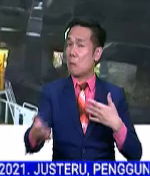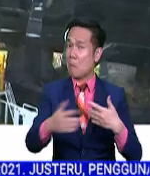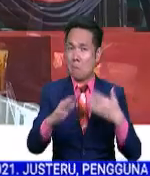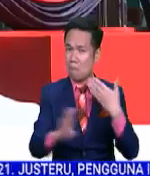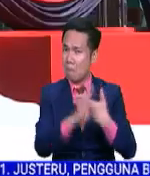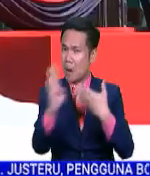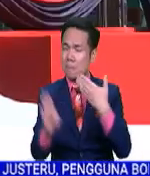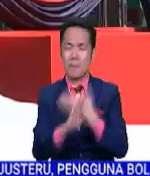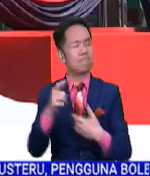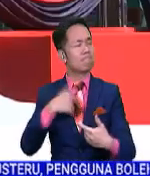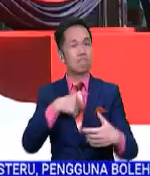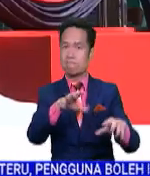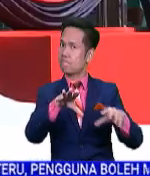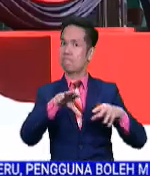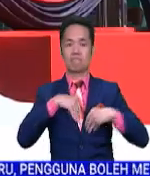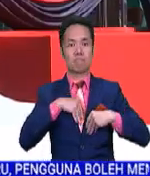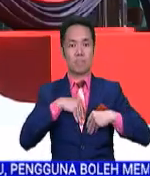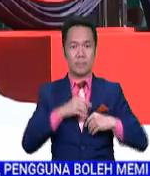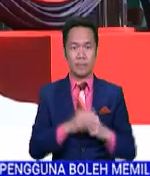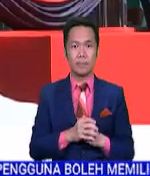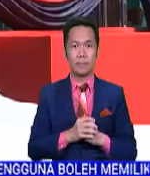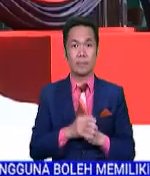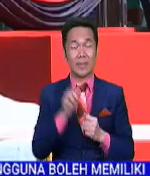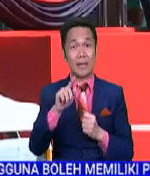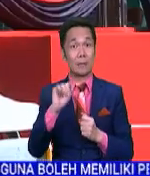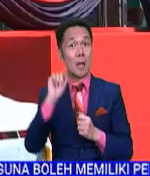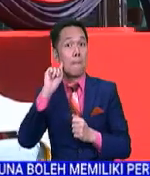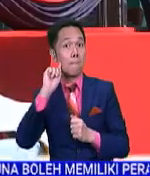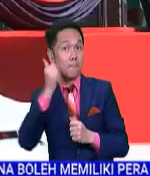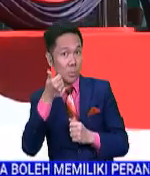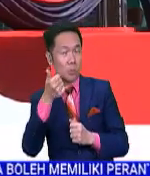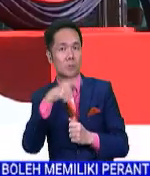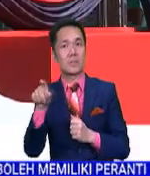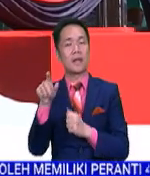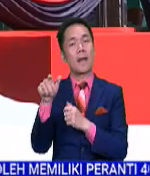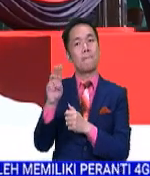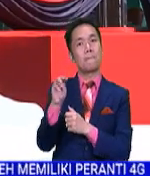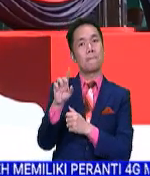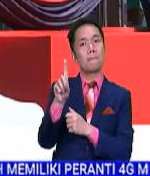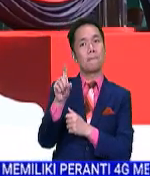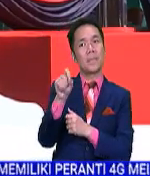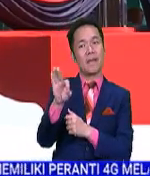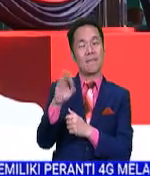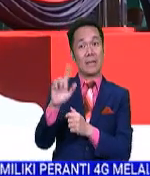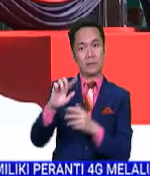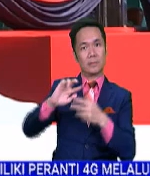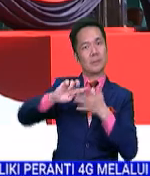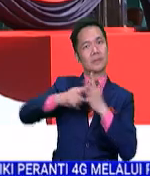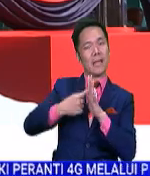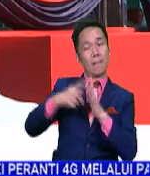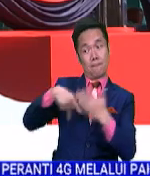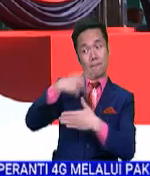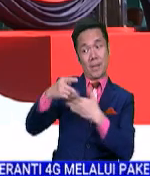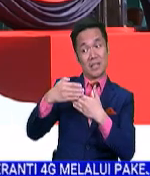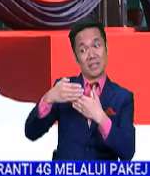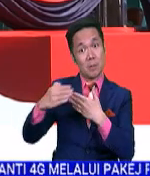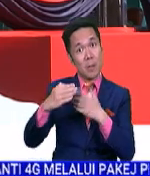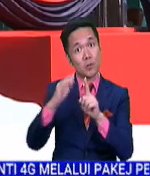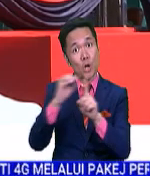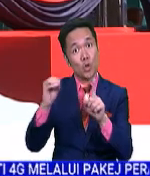ancaman. Esok, MINDEF akan memulakan perancangan pasca 100 hari